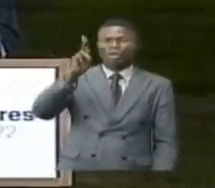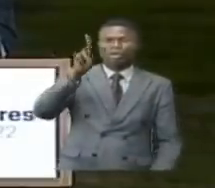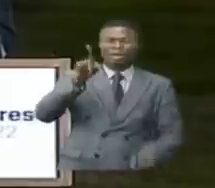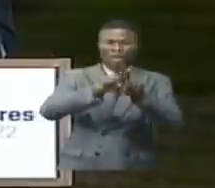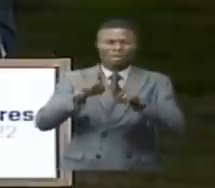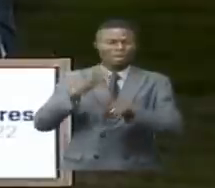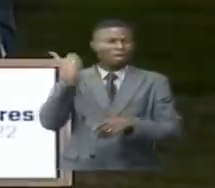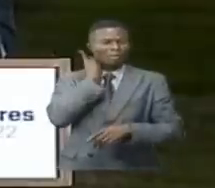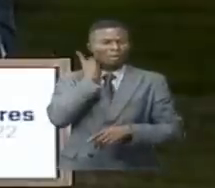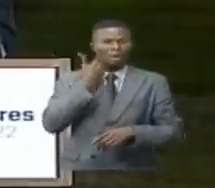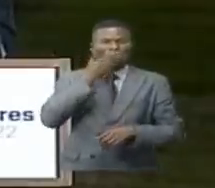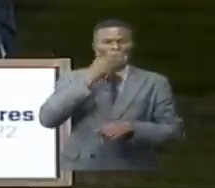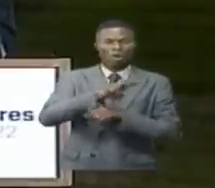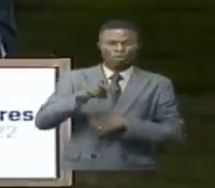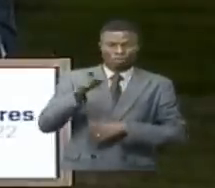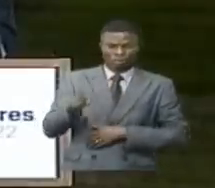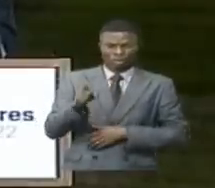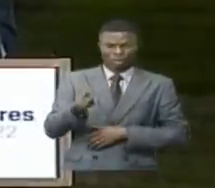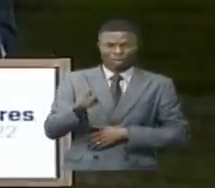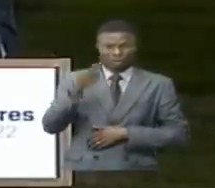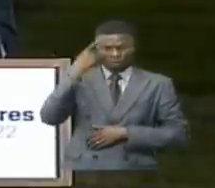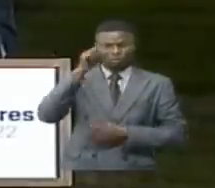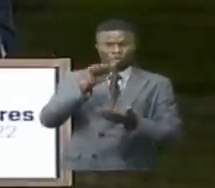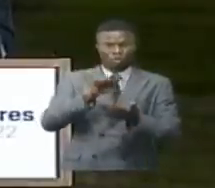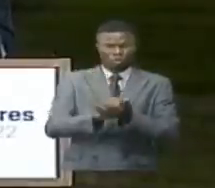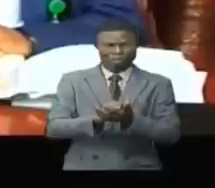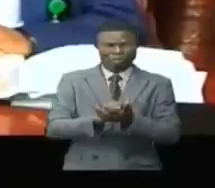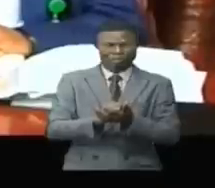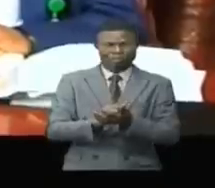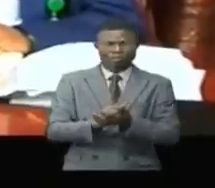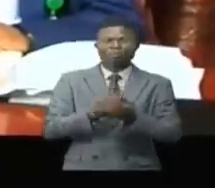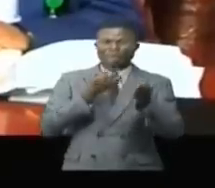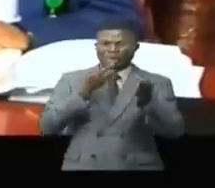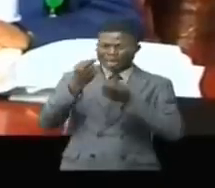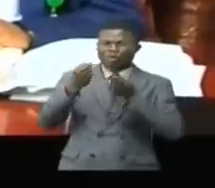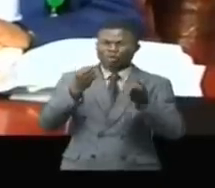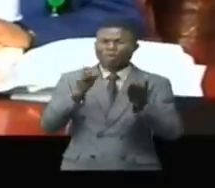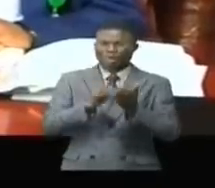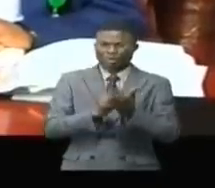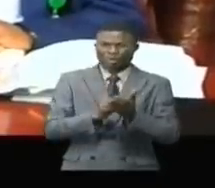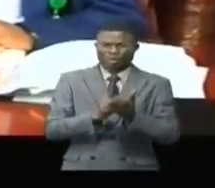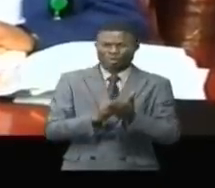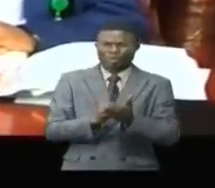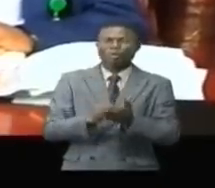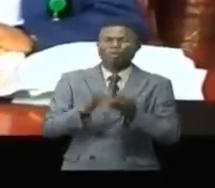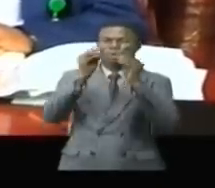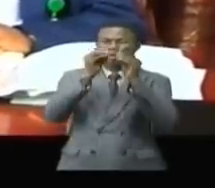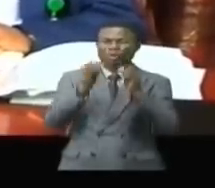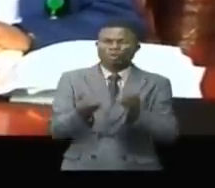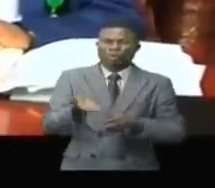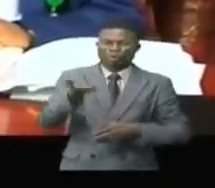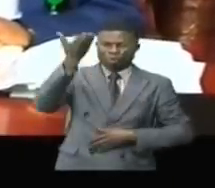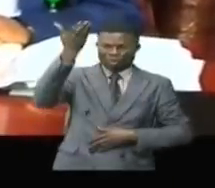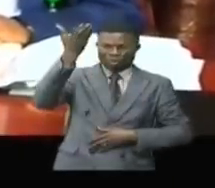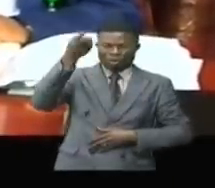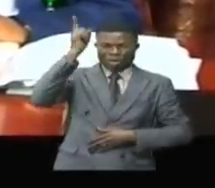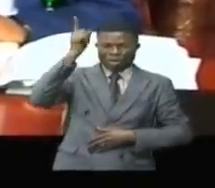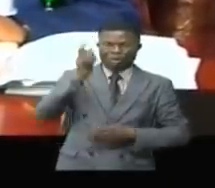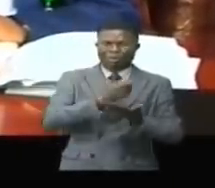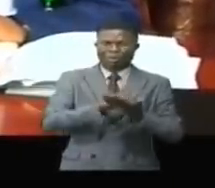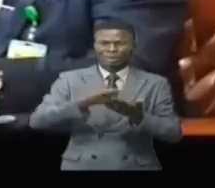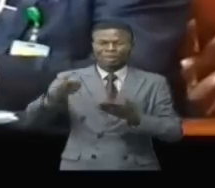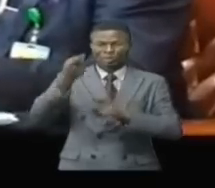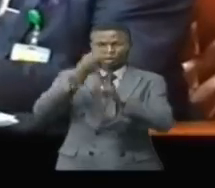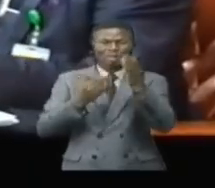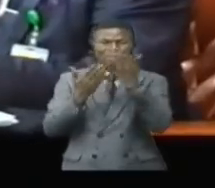à Covid-19. À ces sujets, elle a précisé que le taux d'inflation au cours de la première semaine du mois de